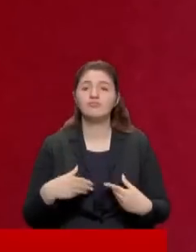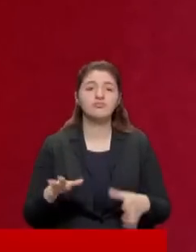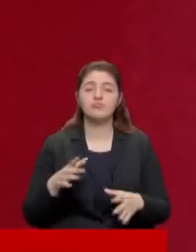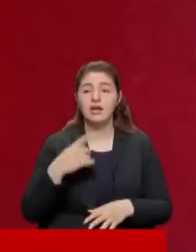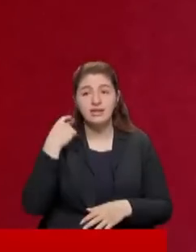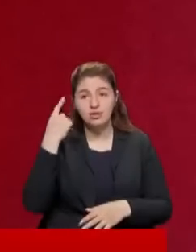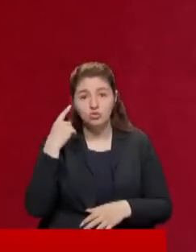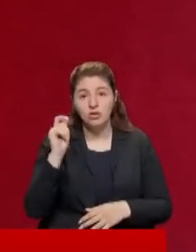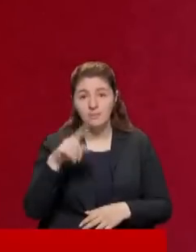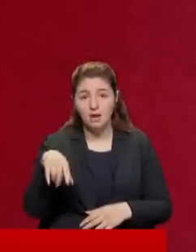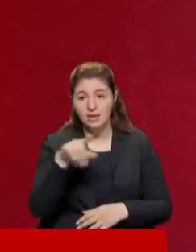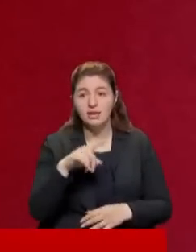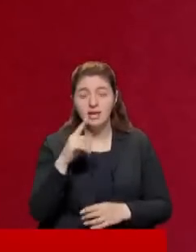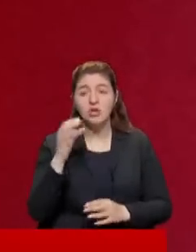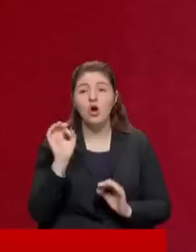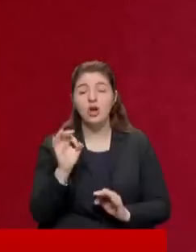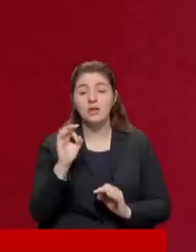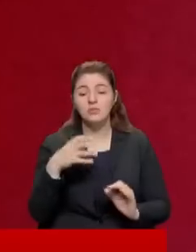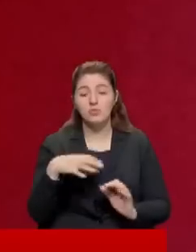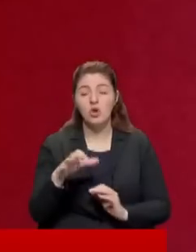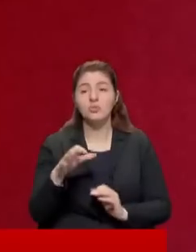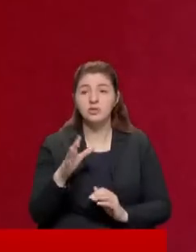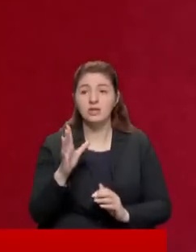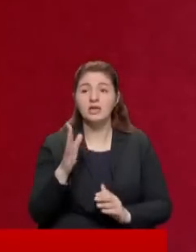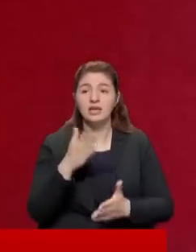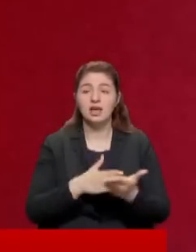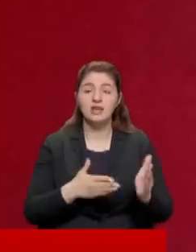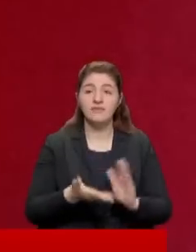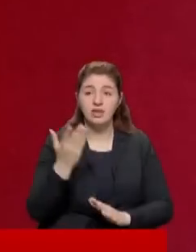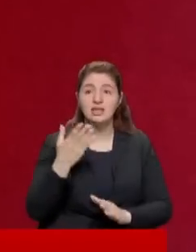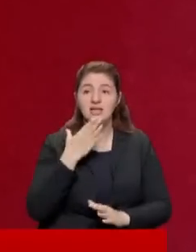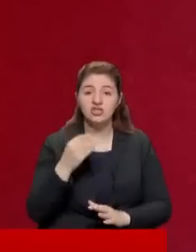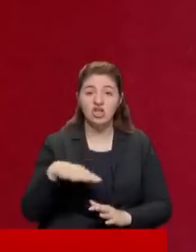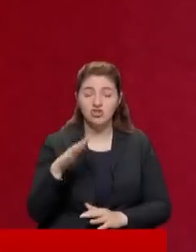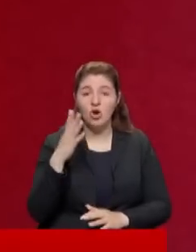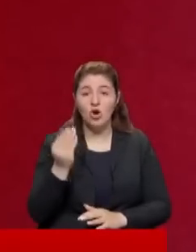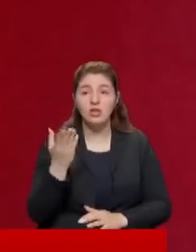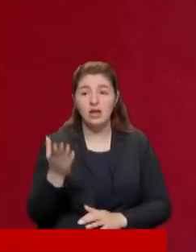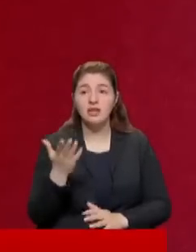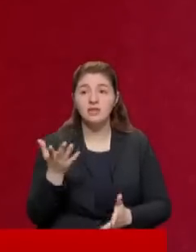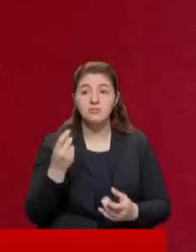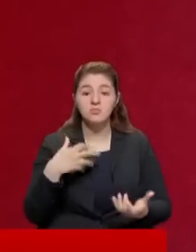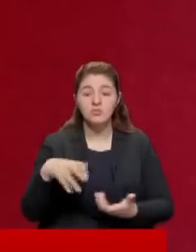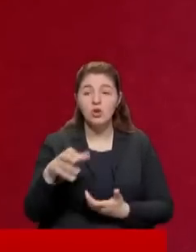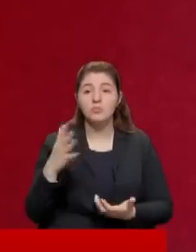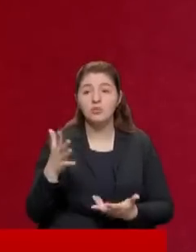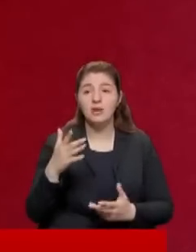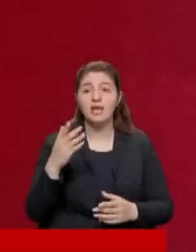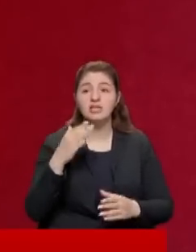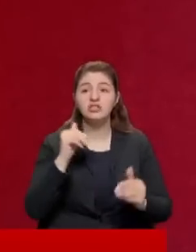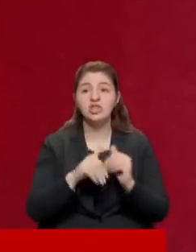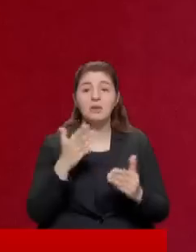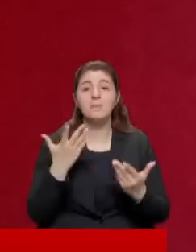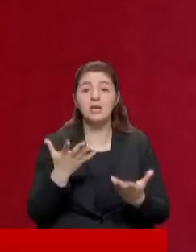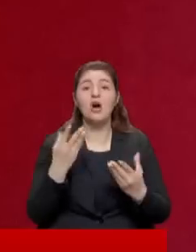olmayacak kanaatinde olan, önemli bir kesimi de hatta yarıdan fazlası da gençler olan, hatta bir kısmı da muhtemelen seçmen